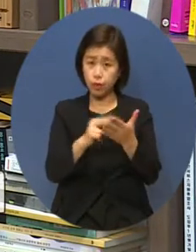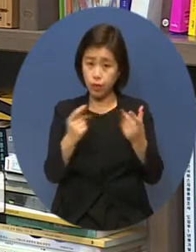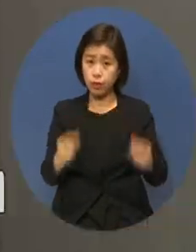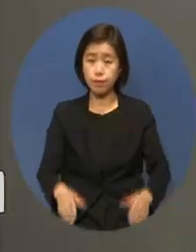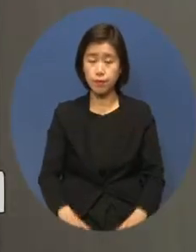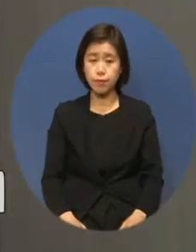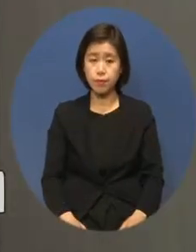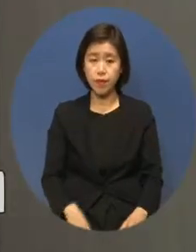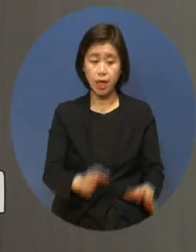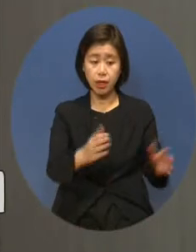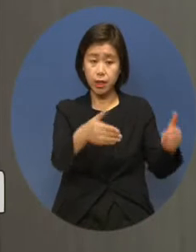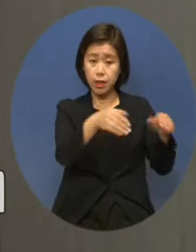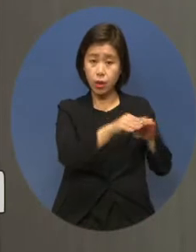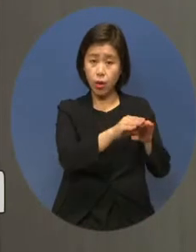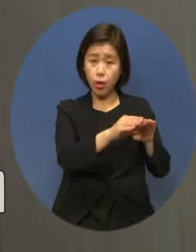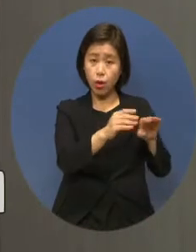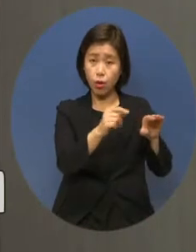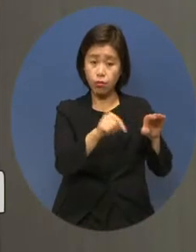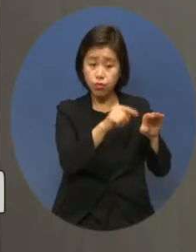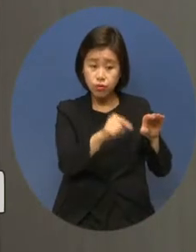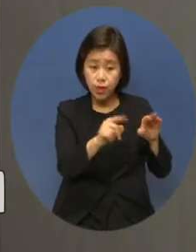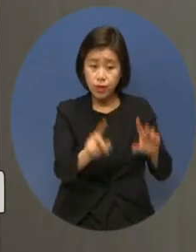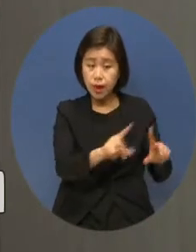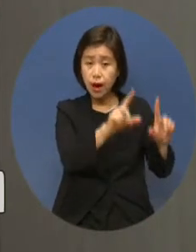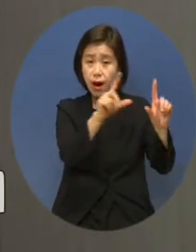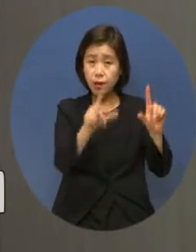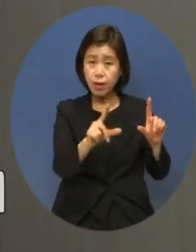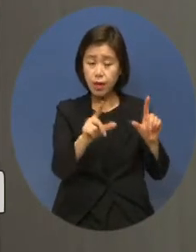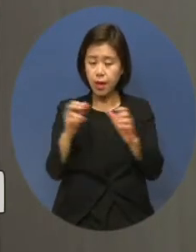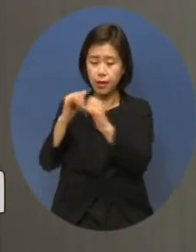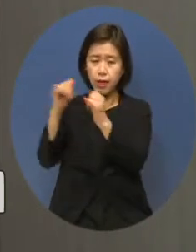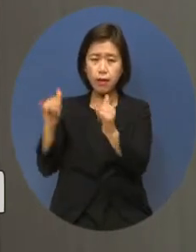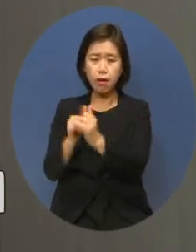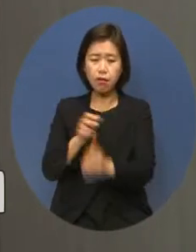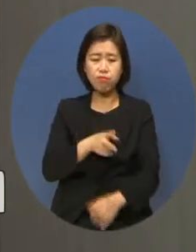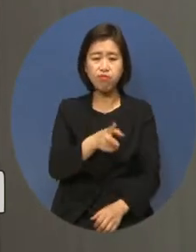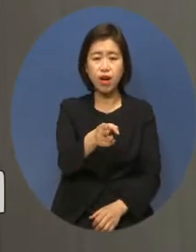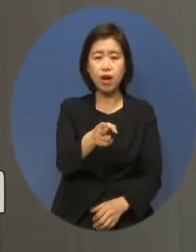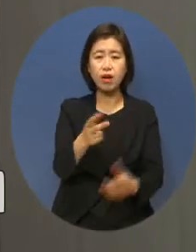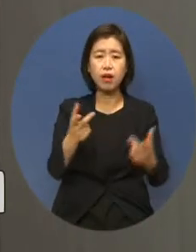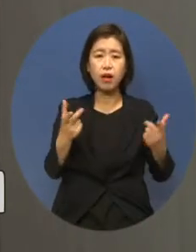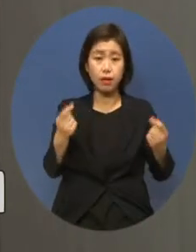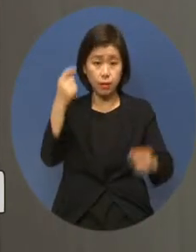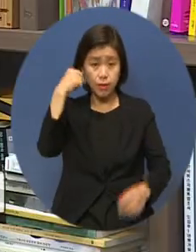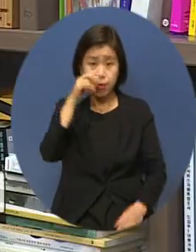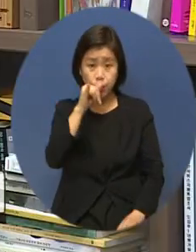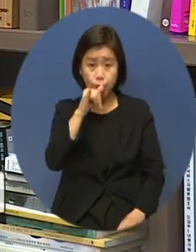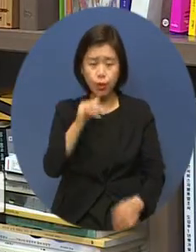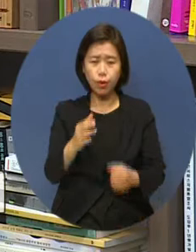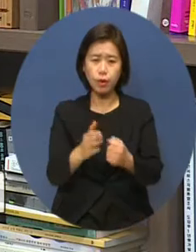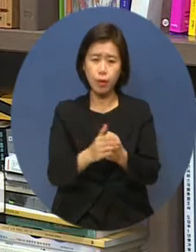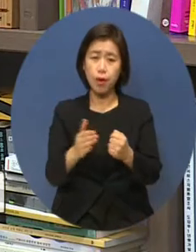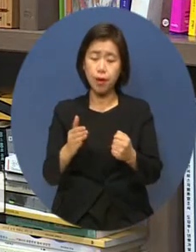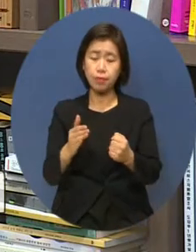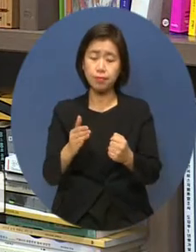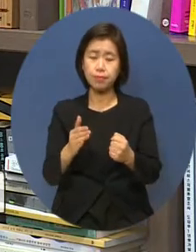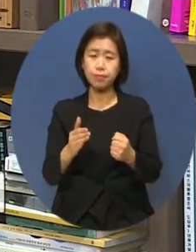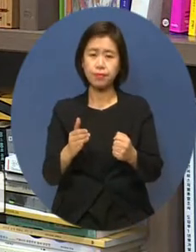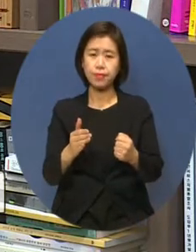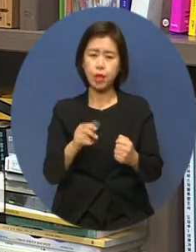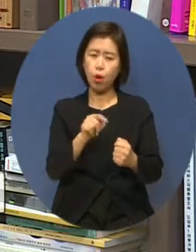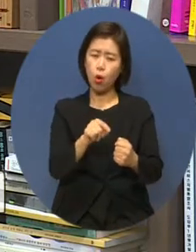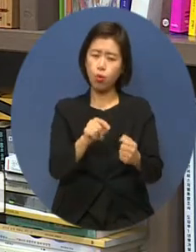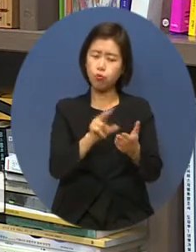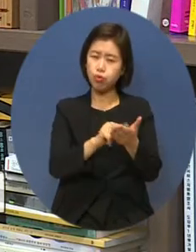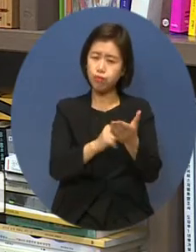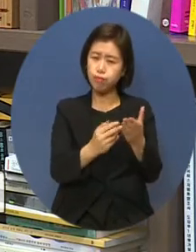보면 오히려 더 세상과 단절시키는 그렇죠. 네, 맞아요. 게 될 수가 있기 때문에 지역사회로 나와서도 충분히 지금 산 증인으로서 혜정 씨가